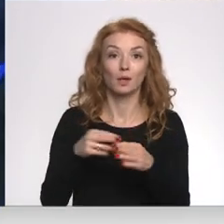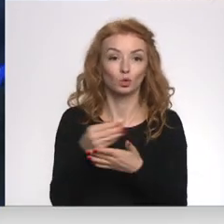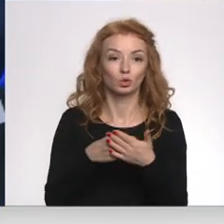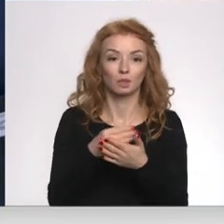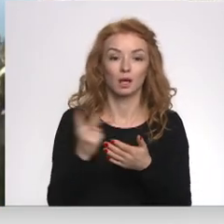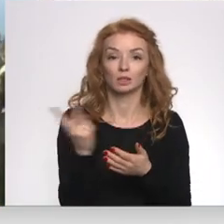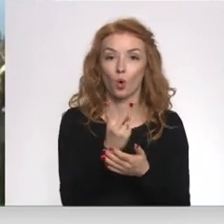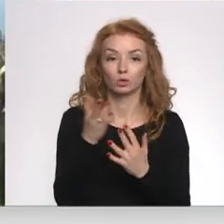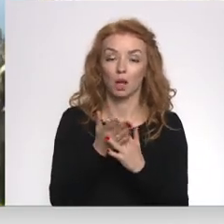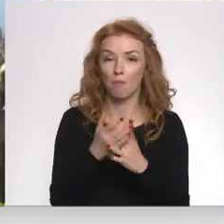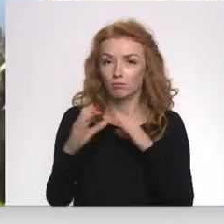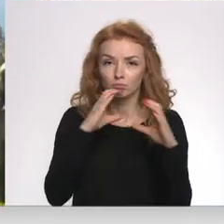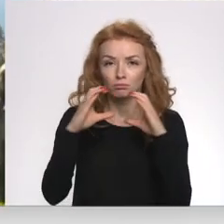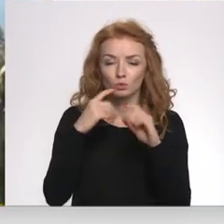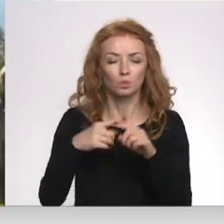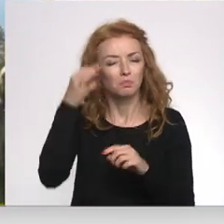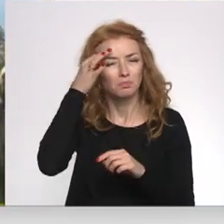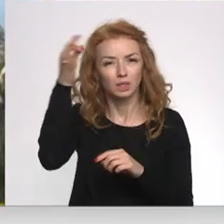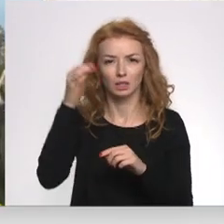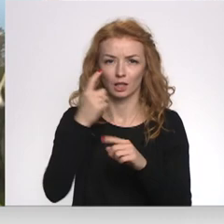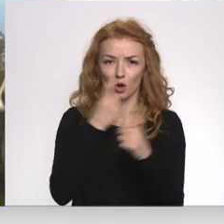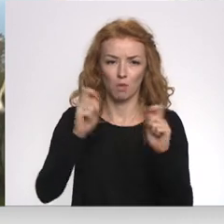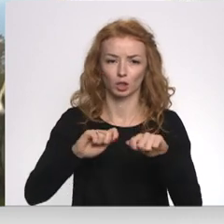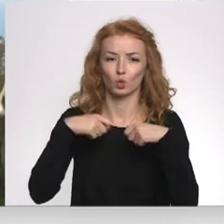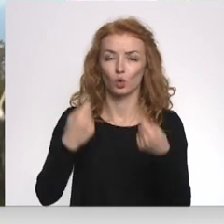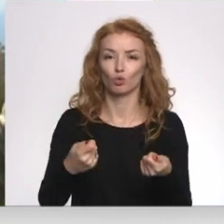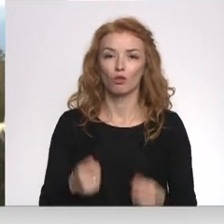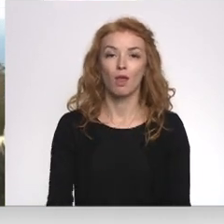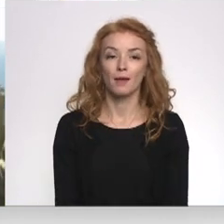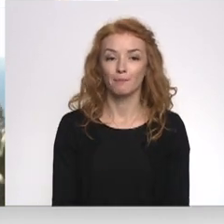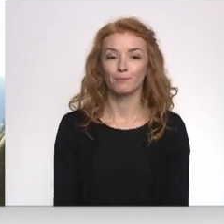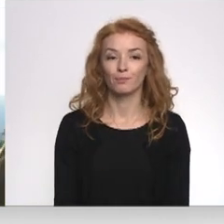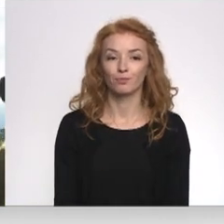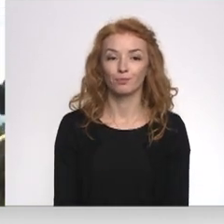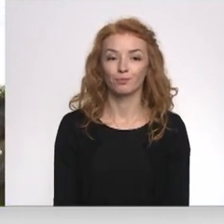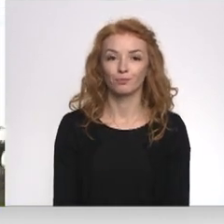savstarpējai saziņai un precīzai informācijas nodošanai.